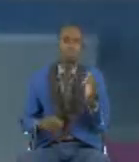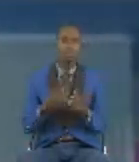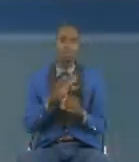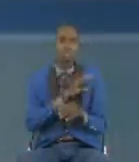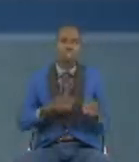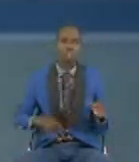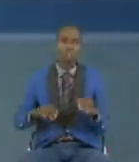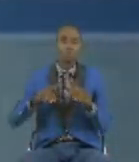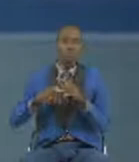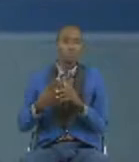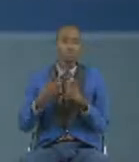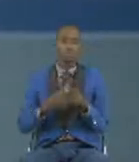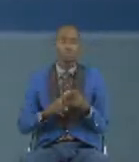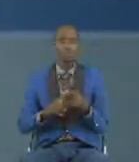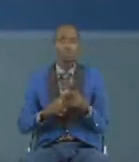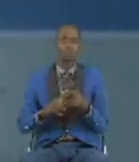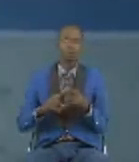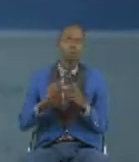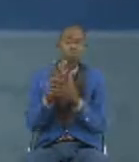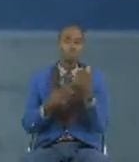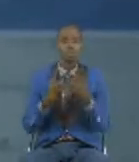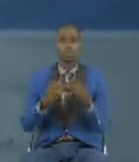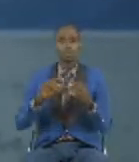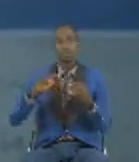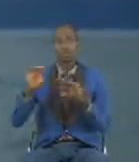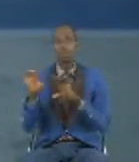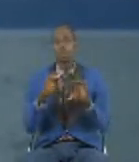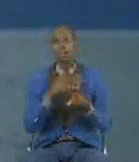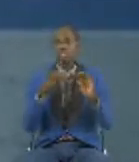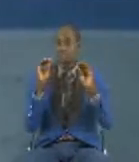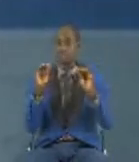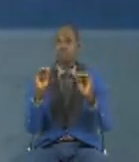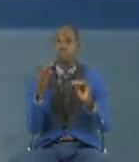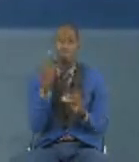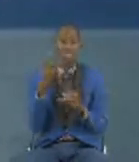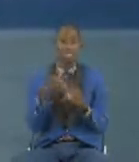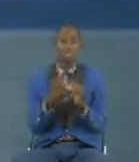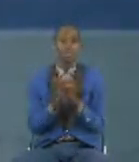et d'enseigner. Il voulait maintenant écrire les actes des apôtres.